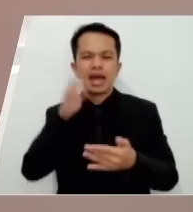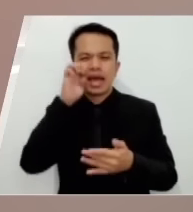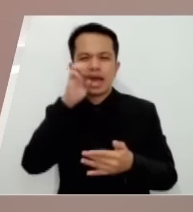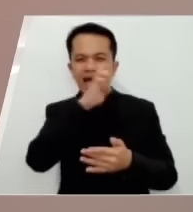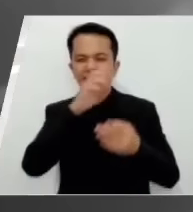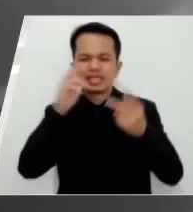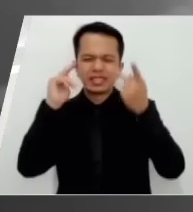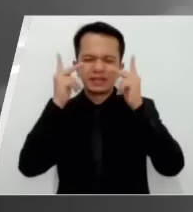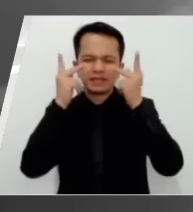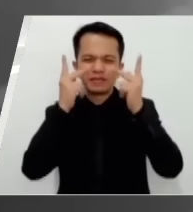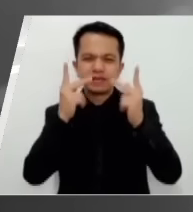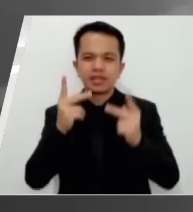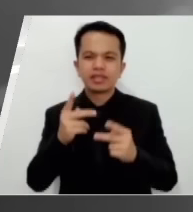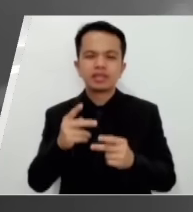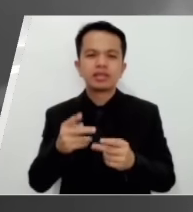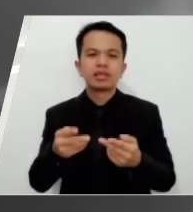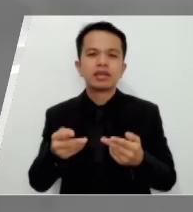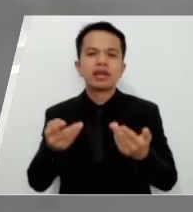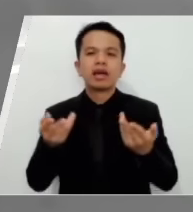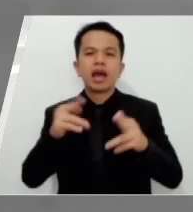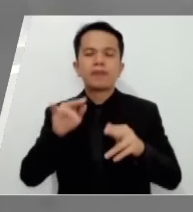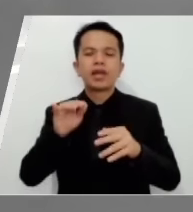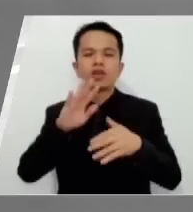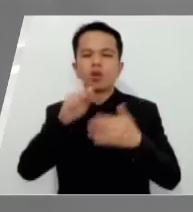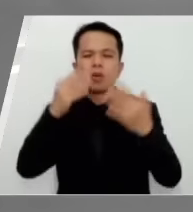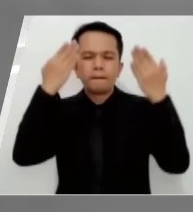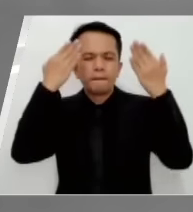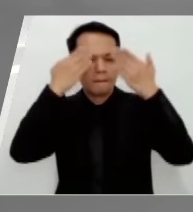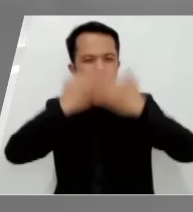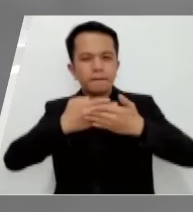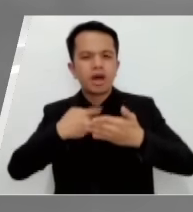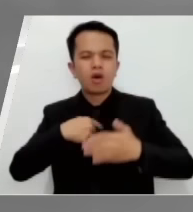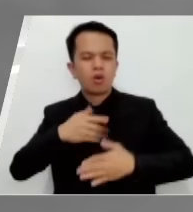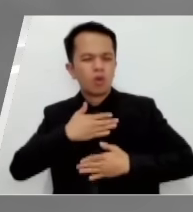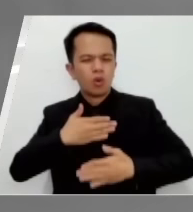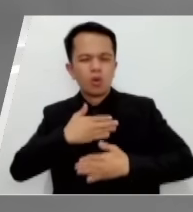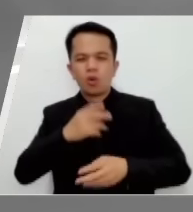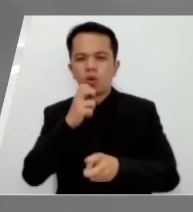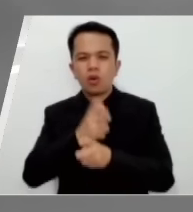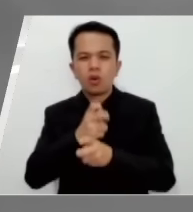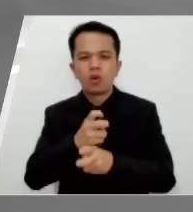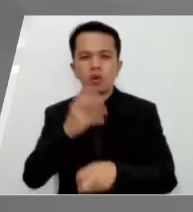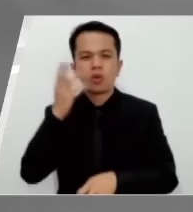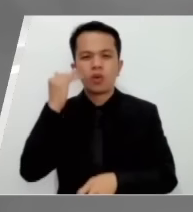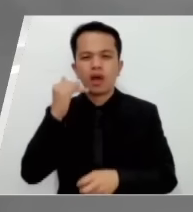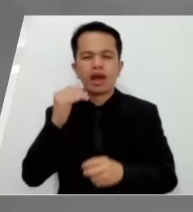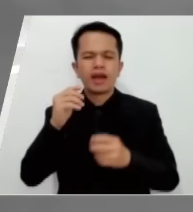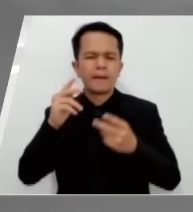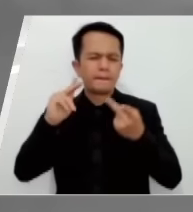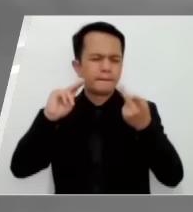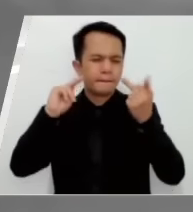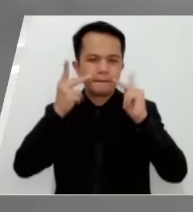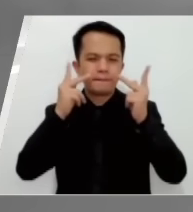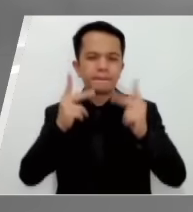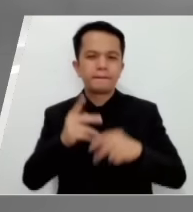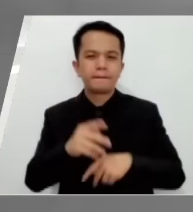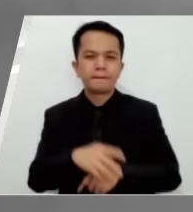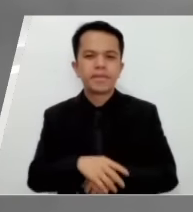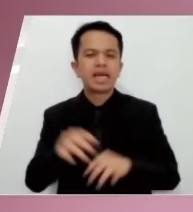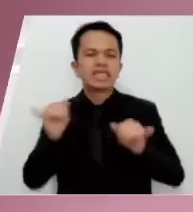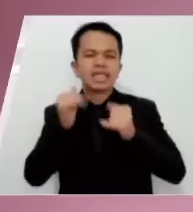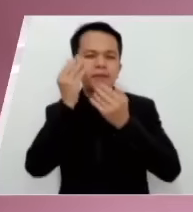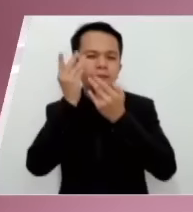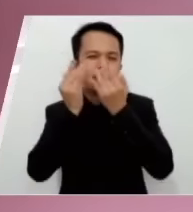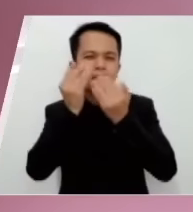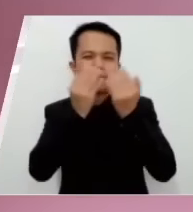naglock hindio masad makahinga ng maayos kas pero parang nasunog po yun sa loob ng